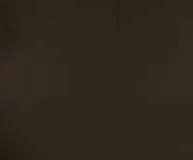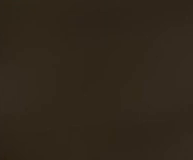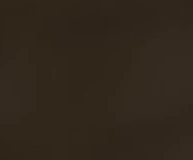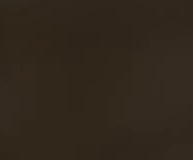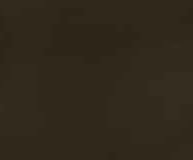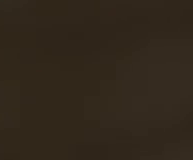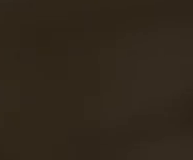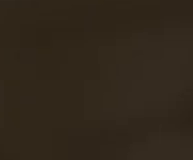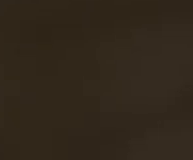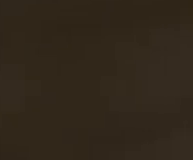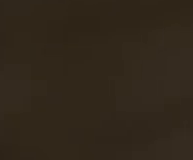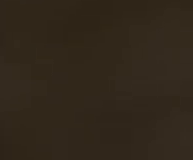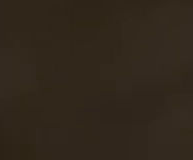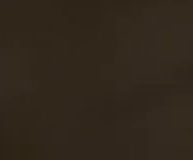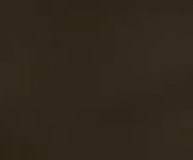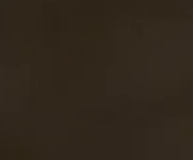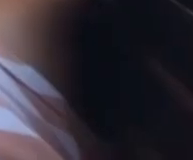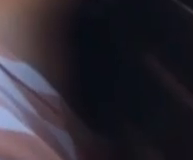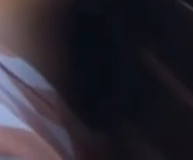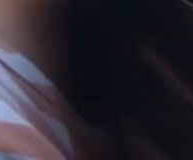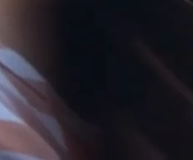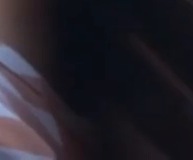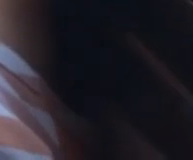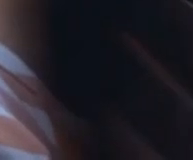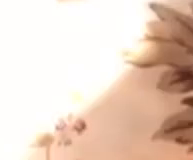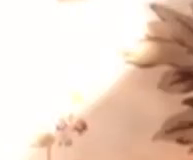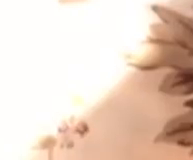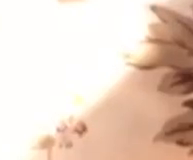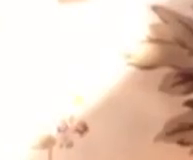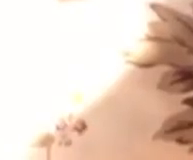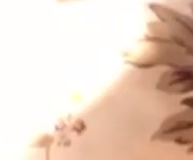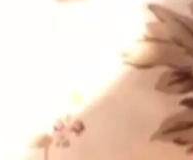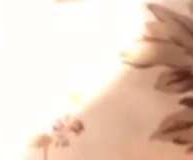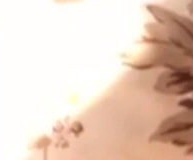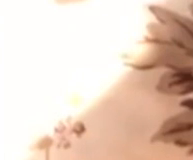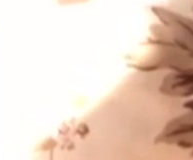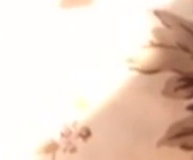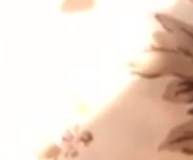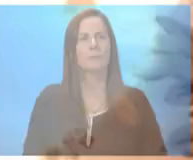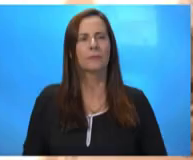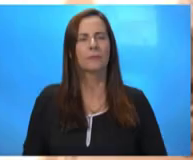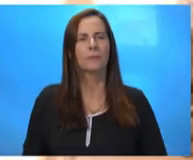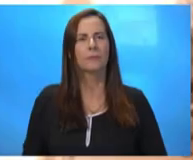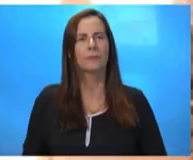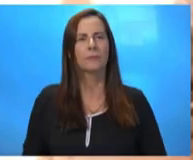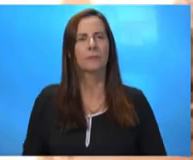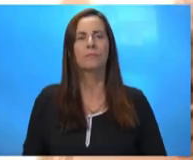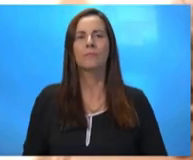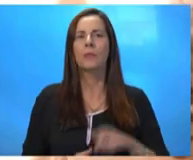اطفالي عادي طلعوا على الشارع راحوا على السوبر ماركت اشتغلوا يعني يصير في حرب في اي شيء